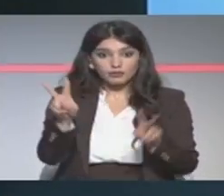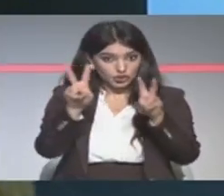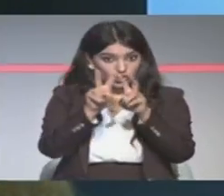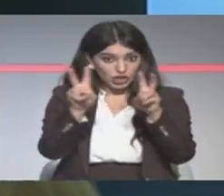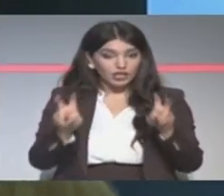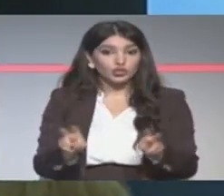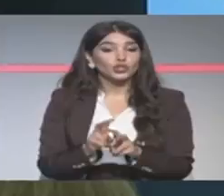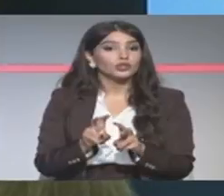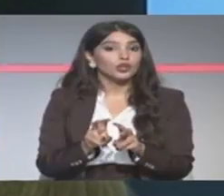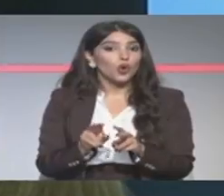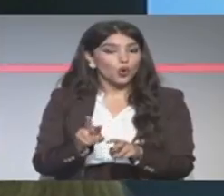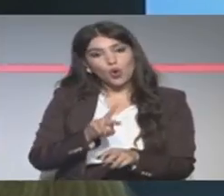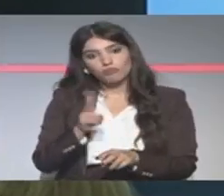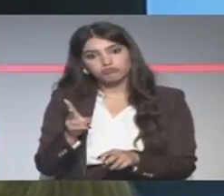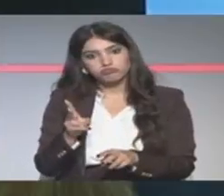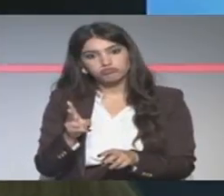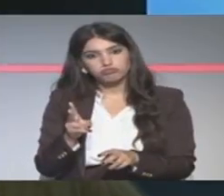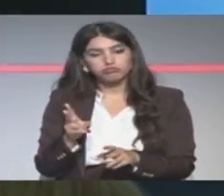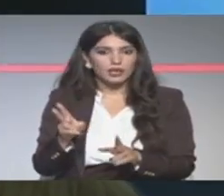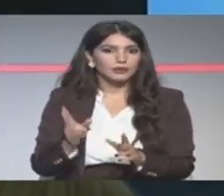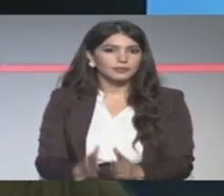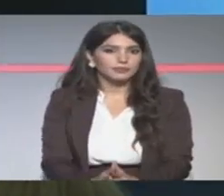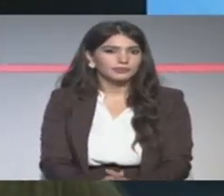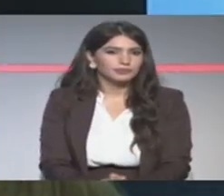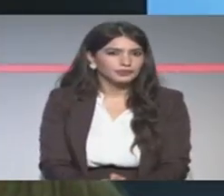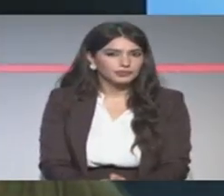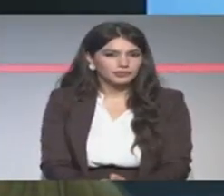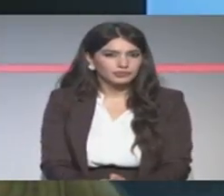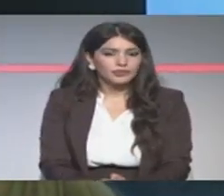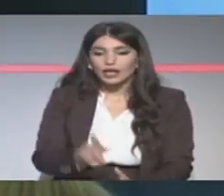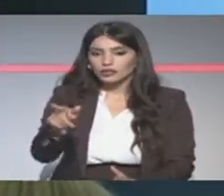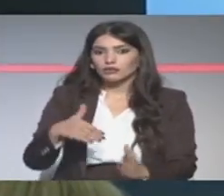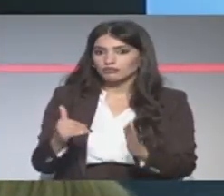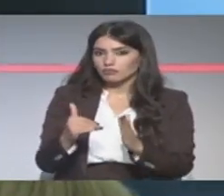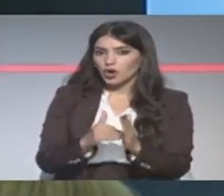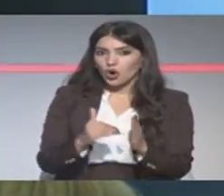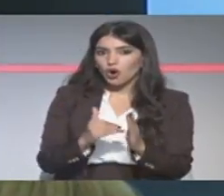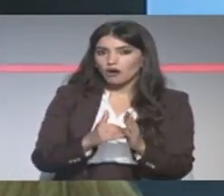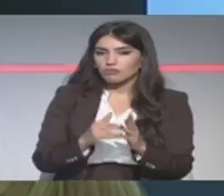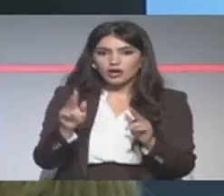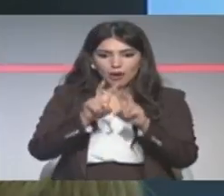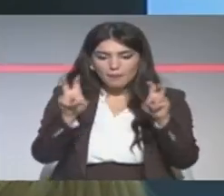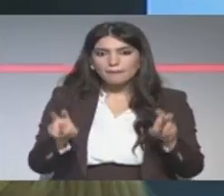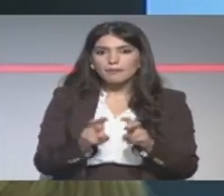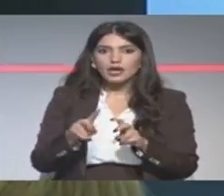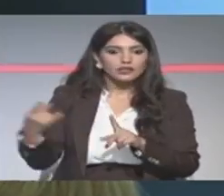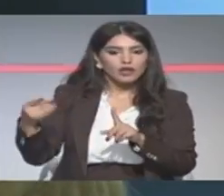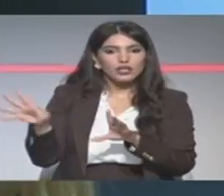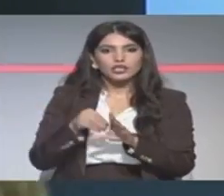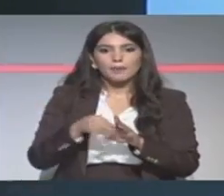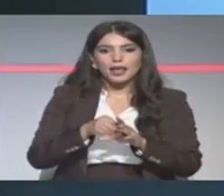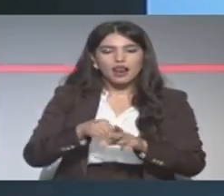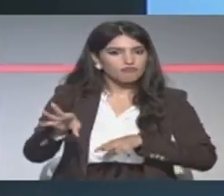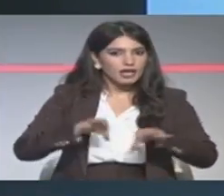هي عندها تسقم على احتياجاتنا. عندنا مرحله تحضيريه مندمجه في الهندسه